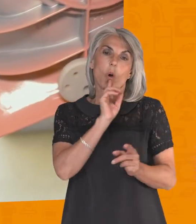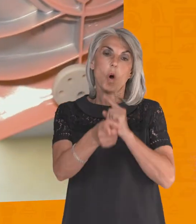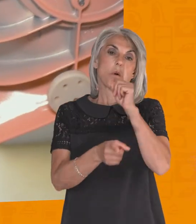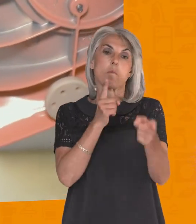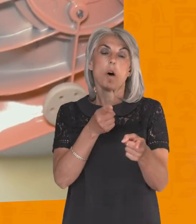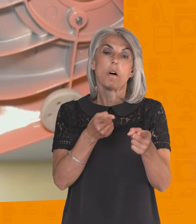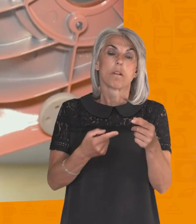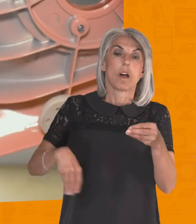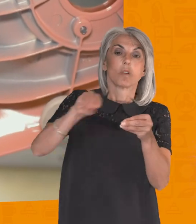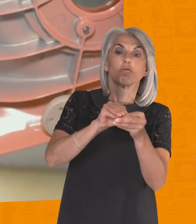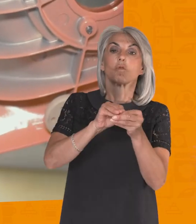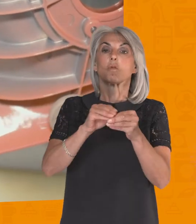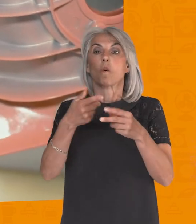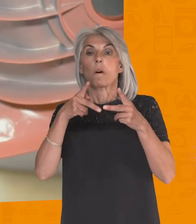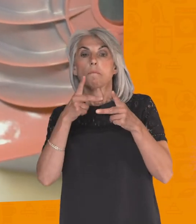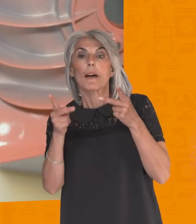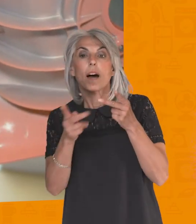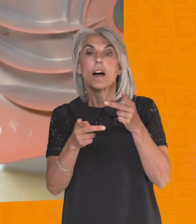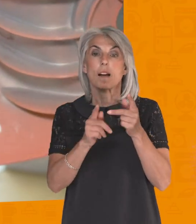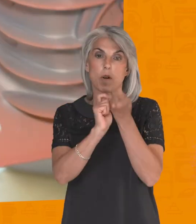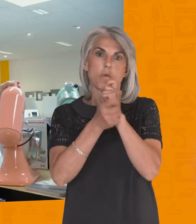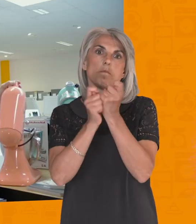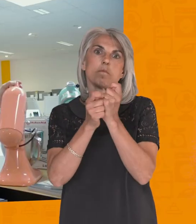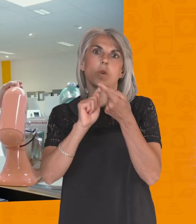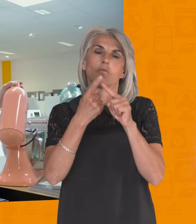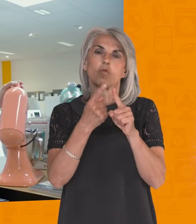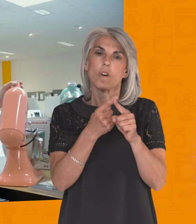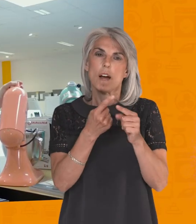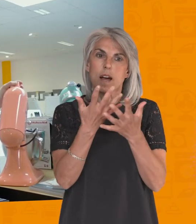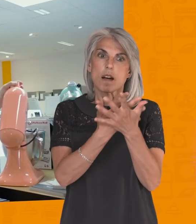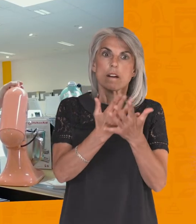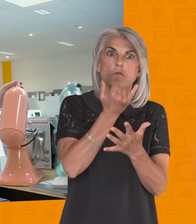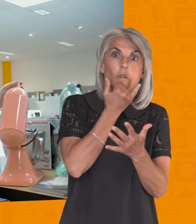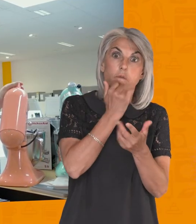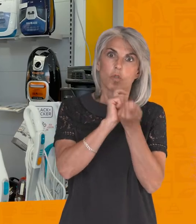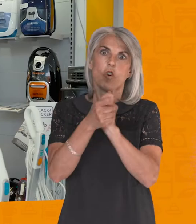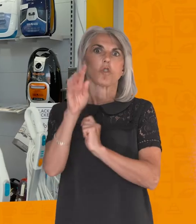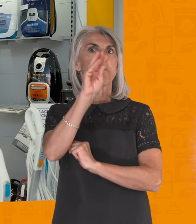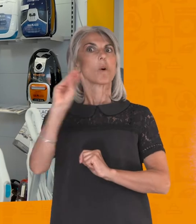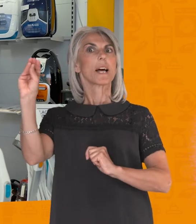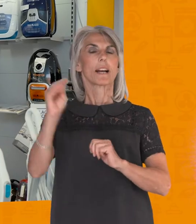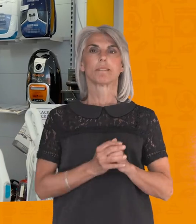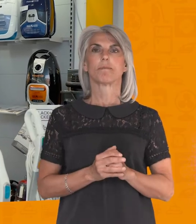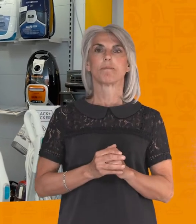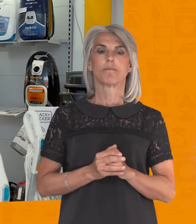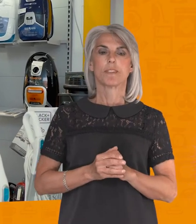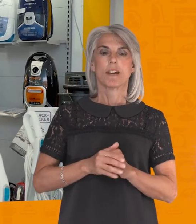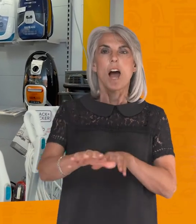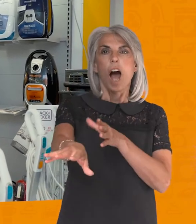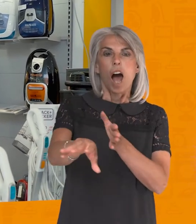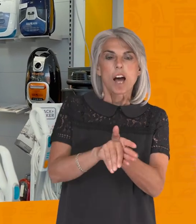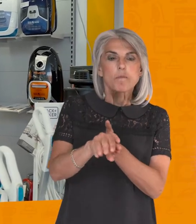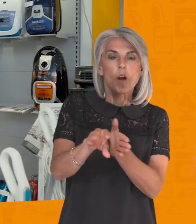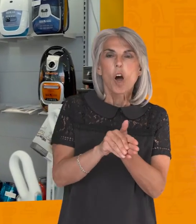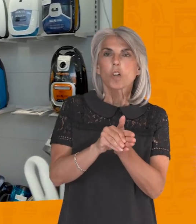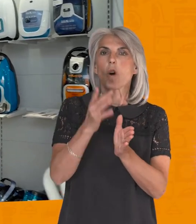des accessoires en cas de besoin car beaucoup de numéros changes chez eux et une lettre ou un chiffre change le modèle l'aspirateur évidemment